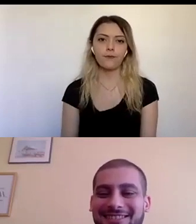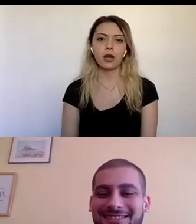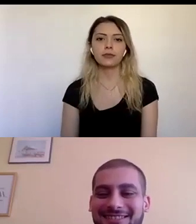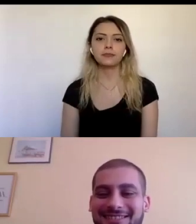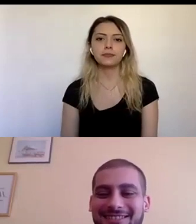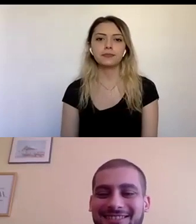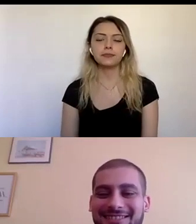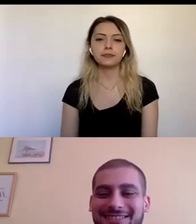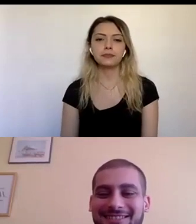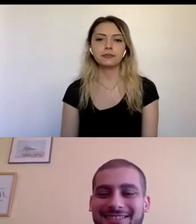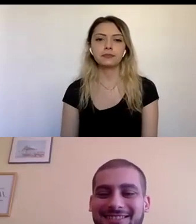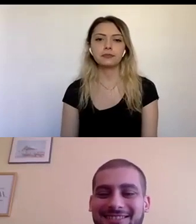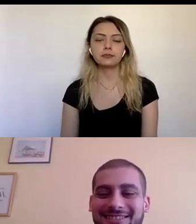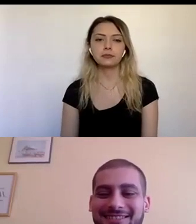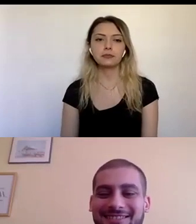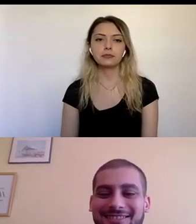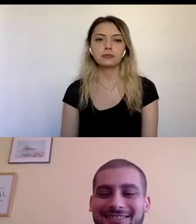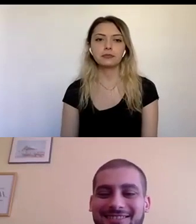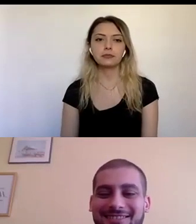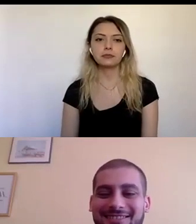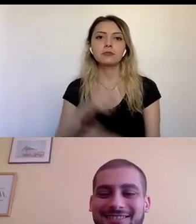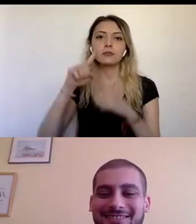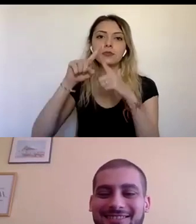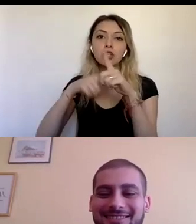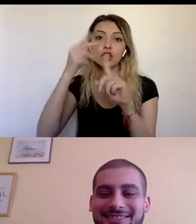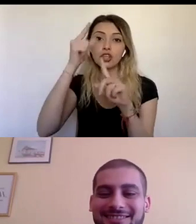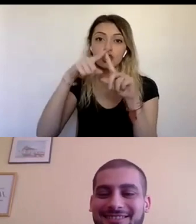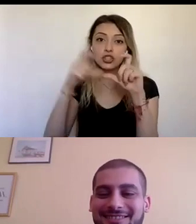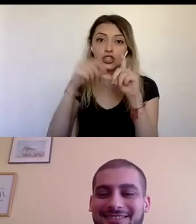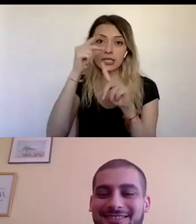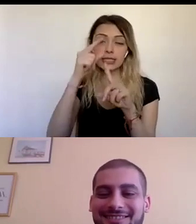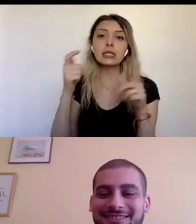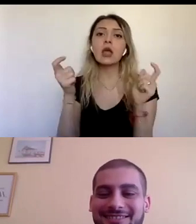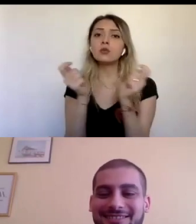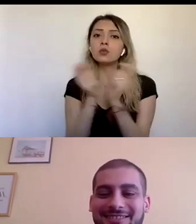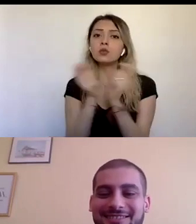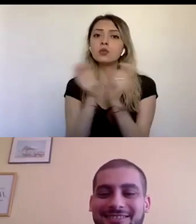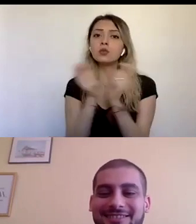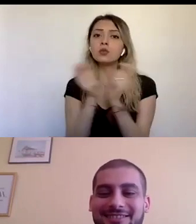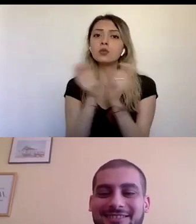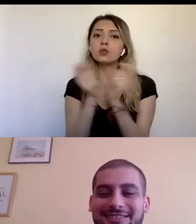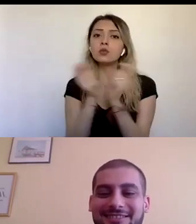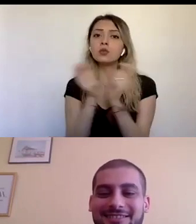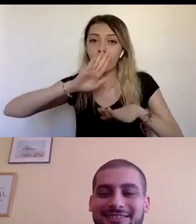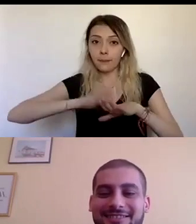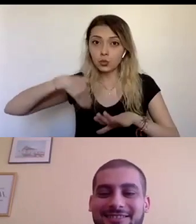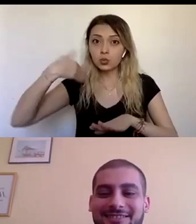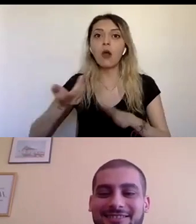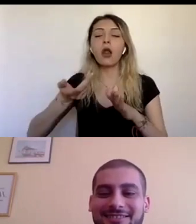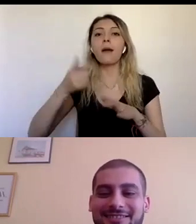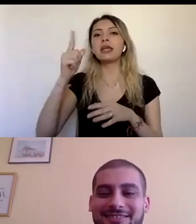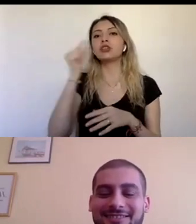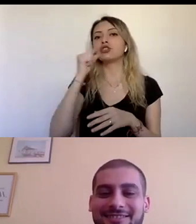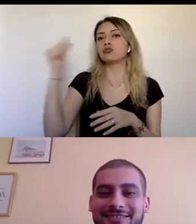yeniden dillendirelim. Jitsi'de toplantıyı şifrelesek dahi bir kişi şifreyle girdikten sonra diğerleri